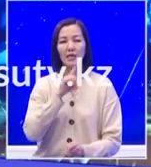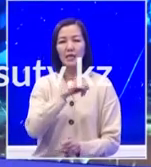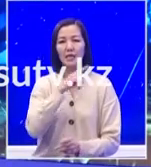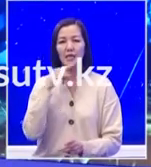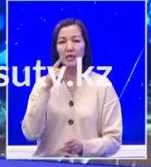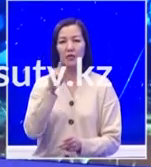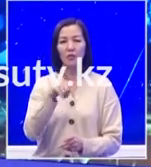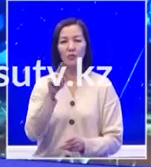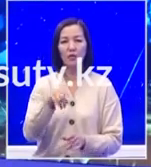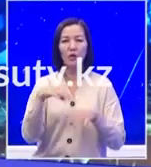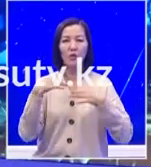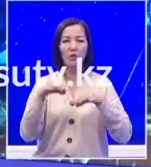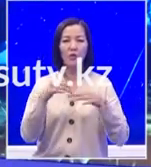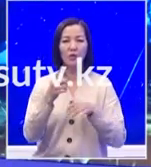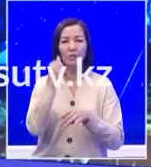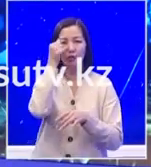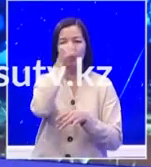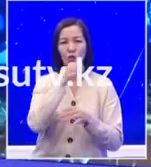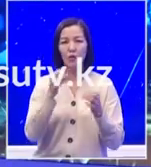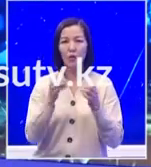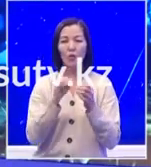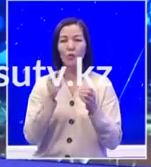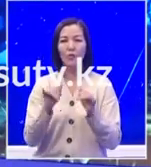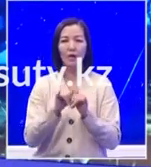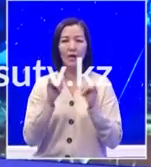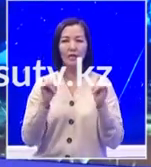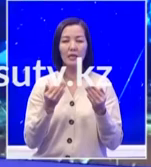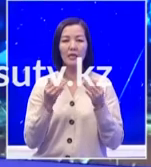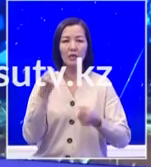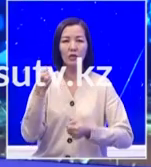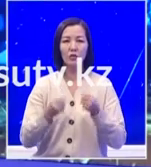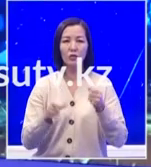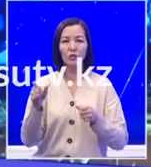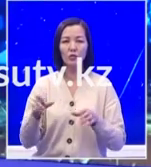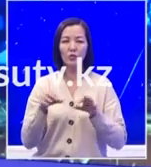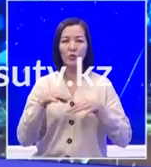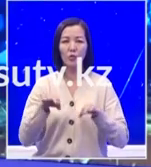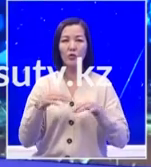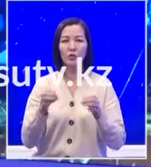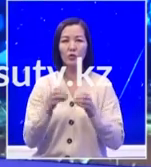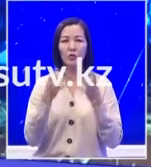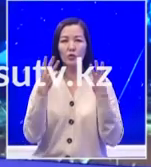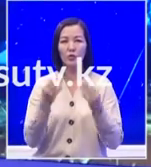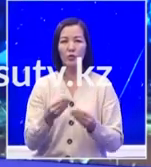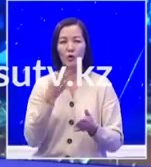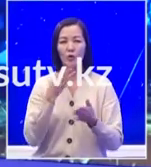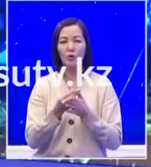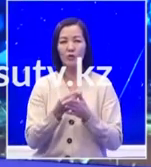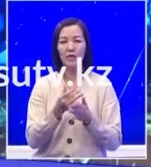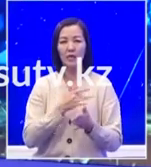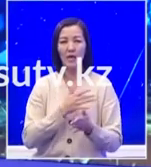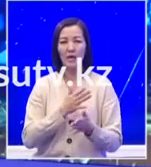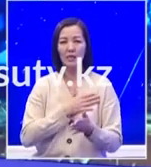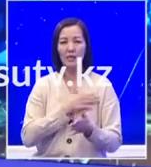Қазақстандағы Ресей нөмірлі көліктер бір жылдың ішінде 10 мың артқан. Енді жүргізушілер көліктерін 10 күн ішінде өз аттарын аударып